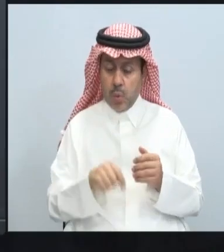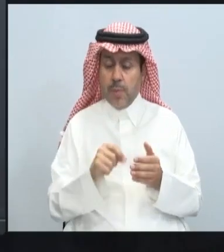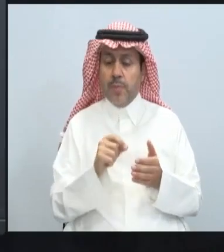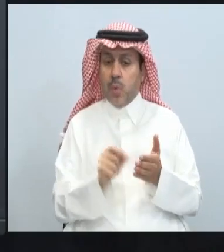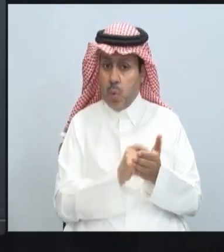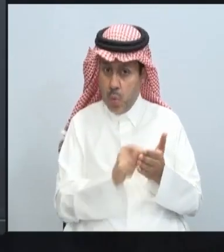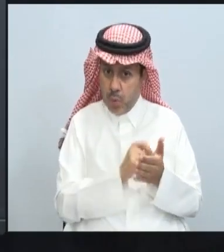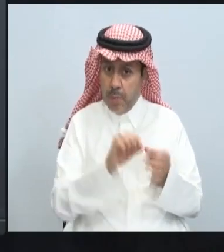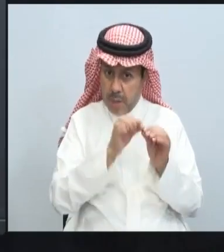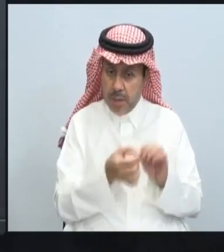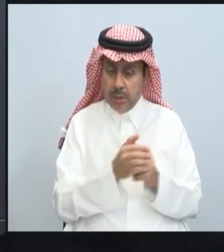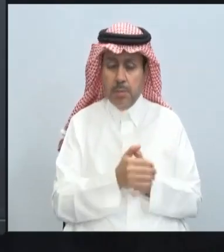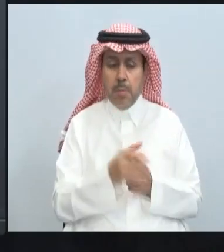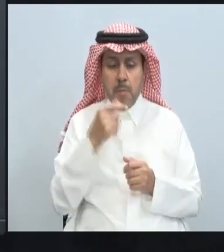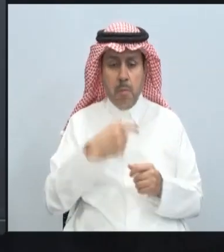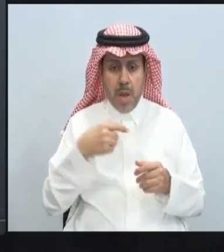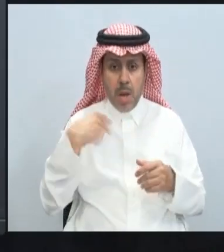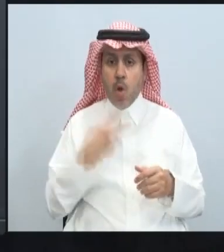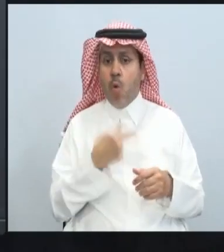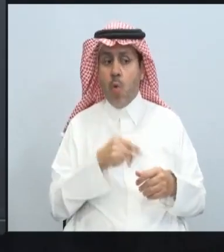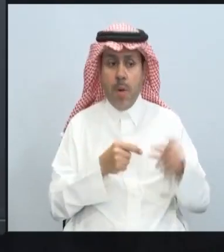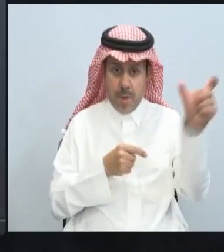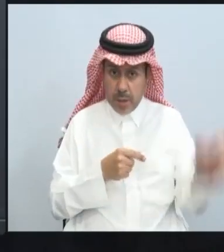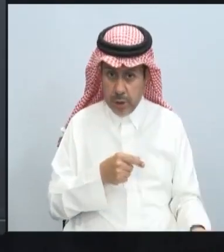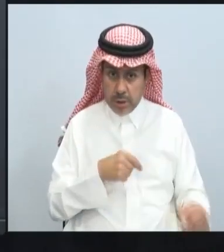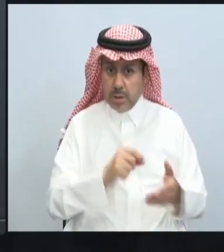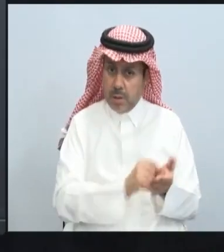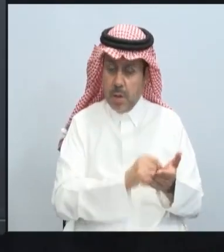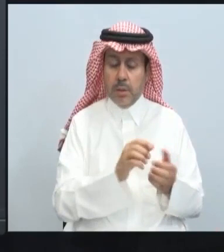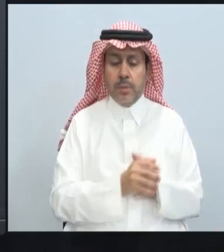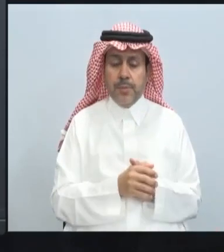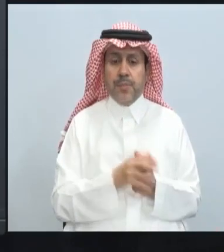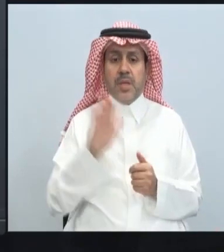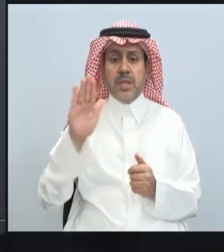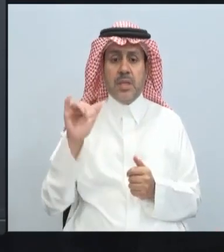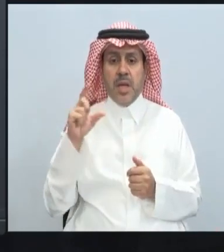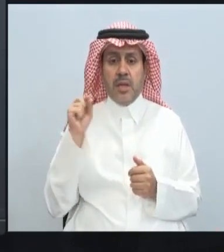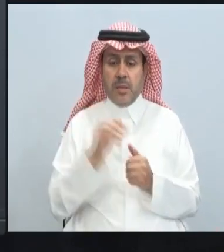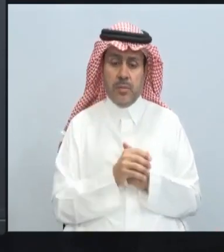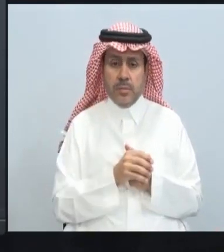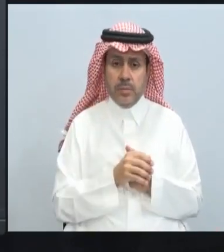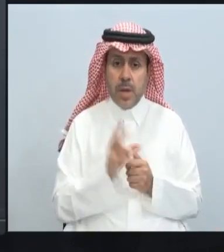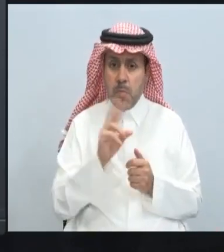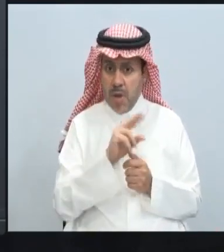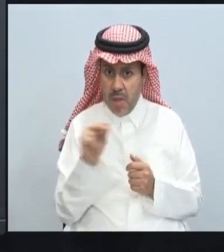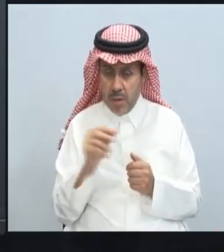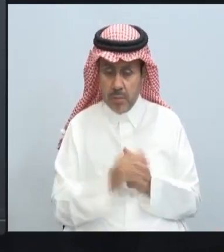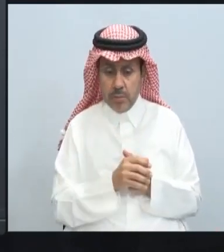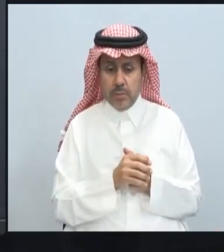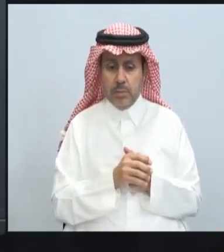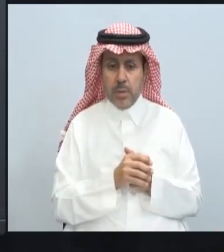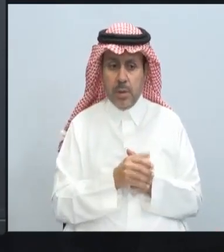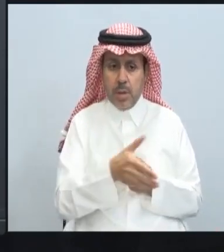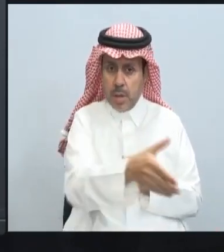هذا العقد بين الدوله وبين الاخر باعتباره باعتبار الدوله ذات سياده ومثلنا على ذلك بمثال مثل